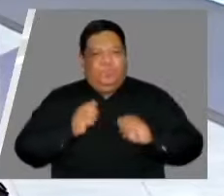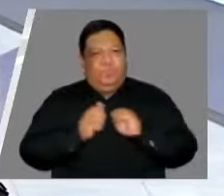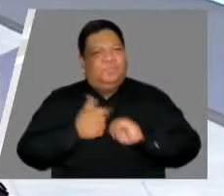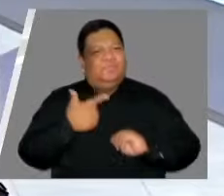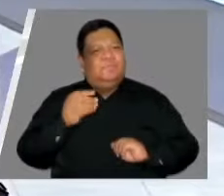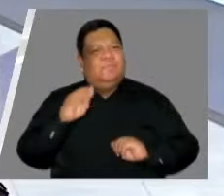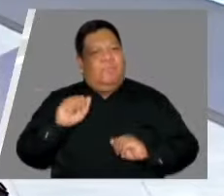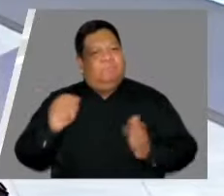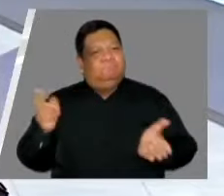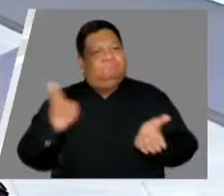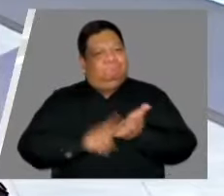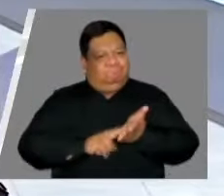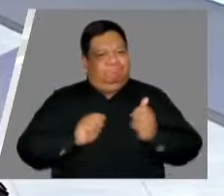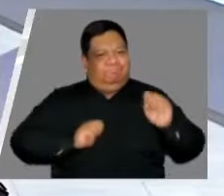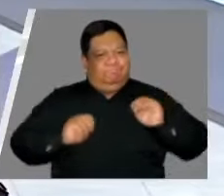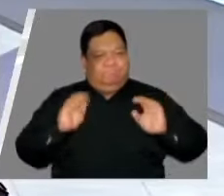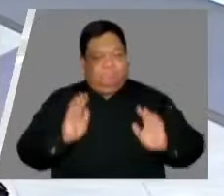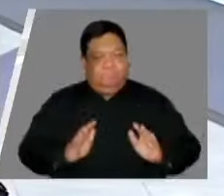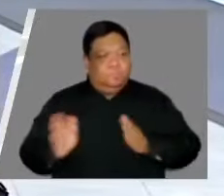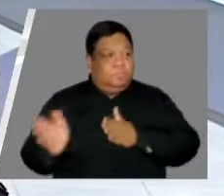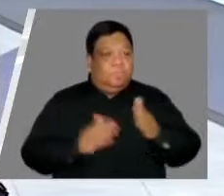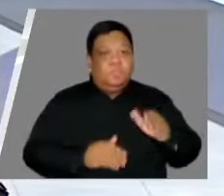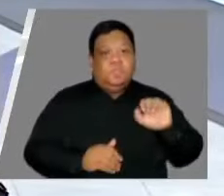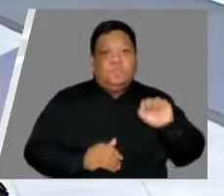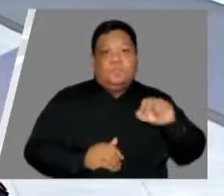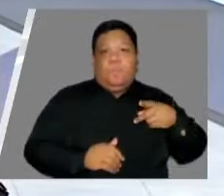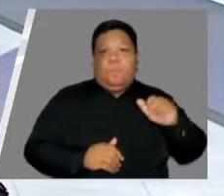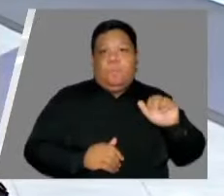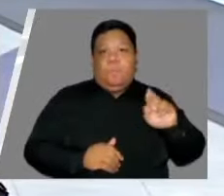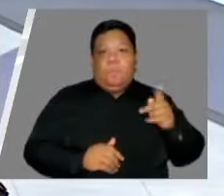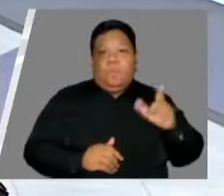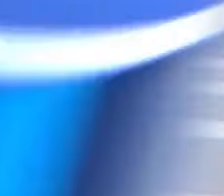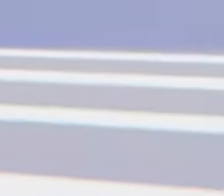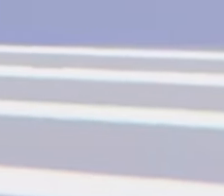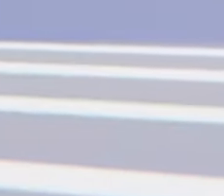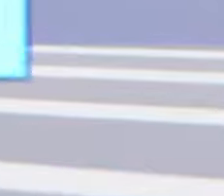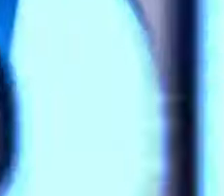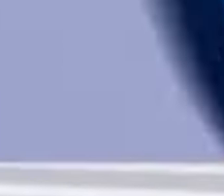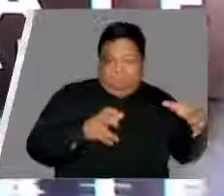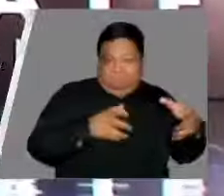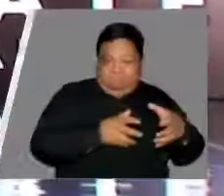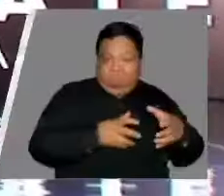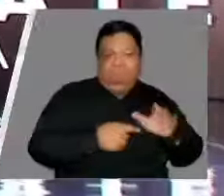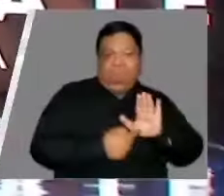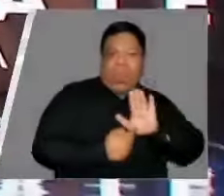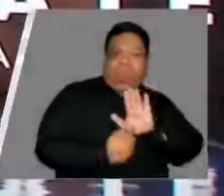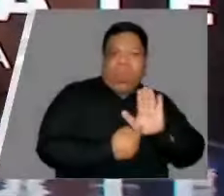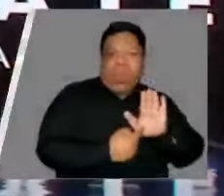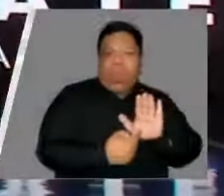ng Sparkle 10 sa kanilang pagrampa. Saksi si Katati Bayan.